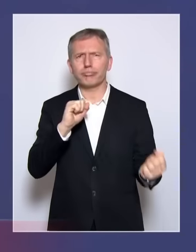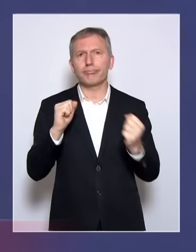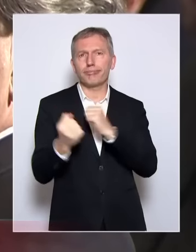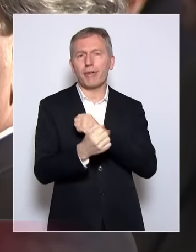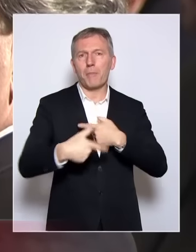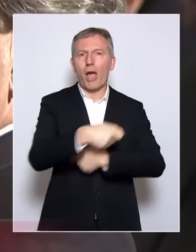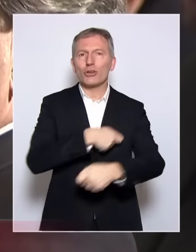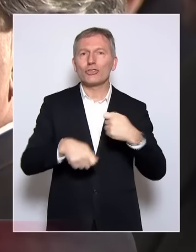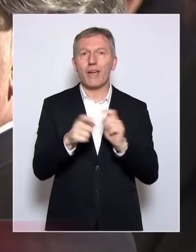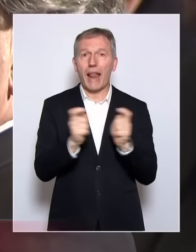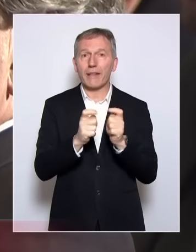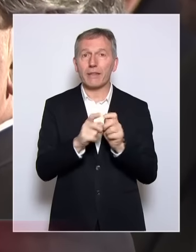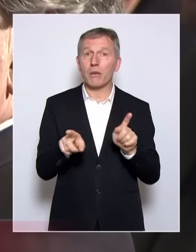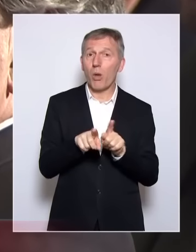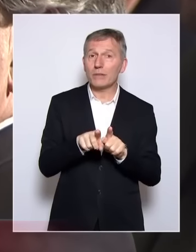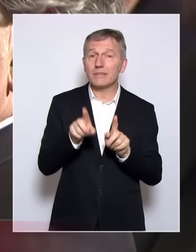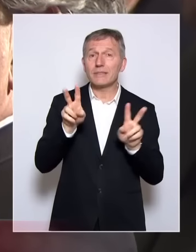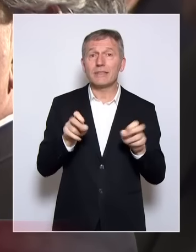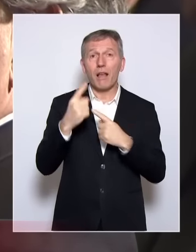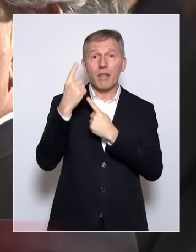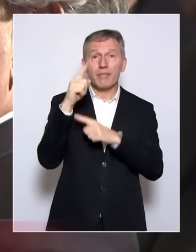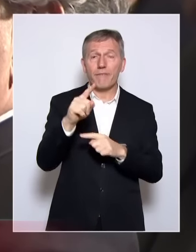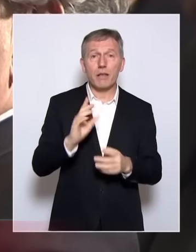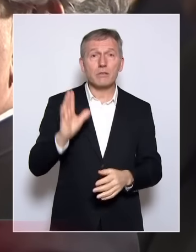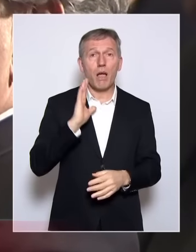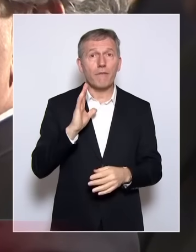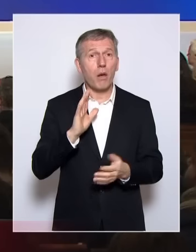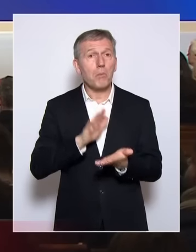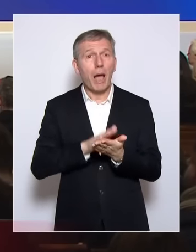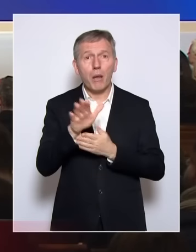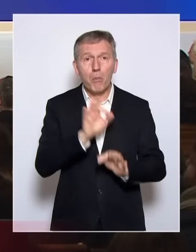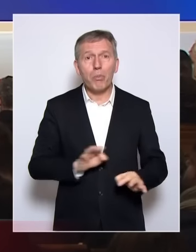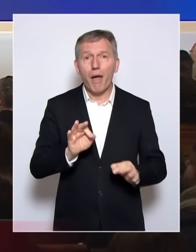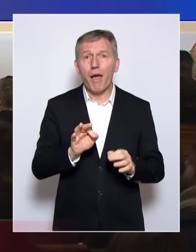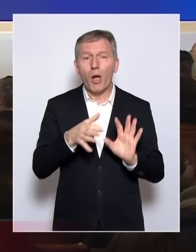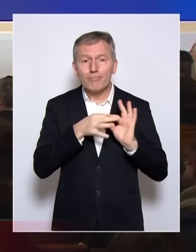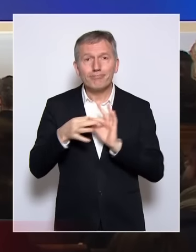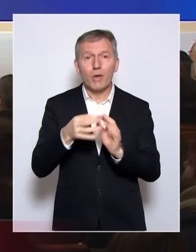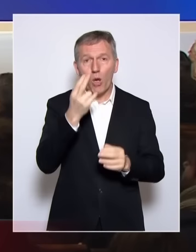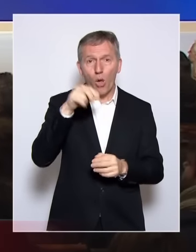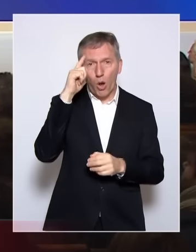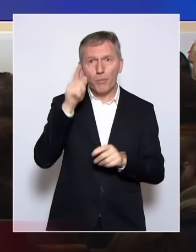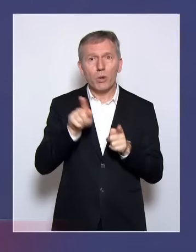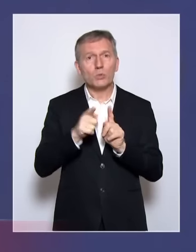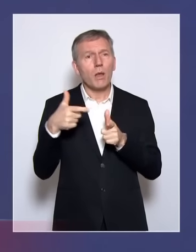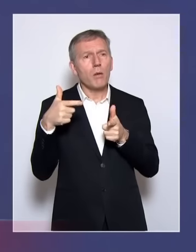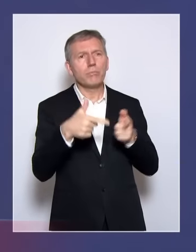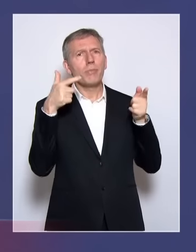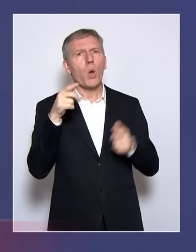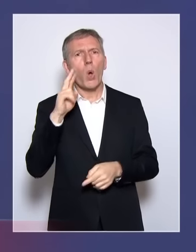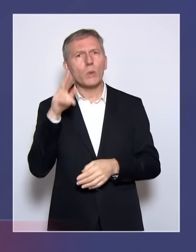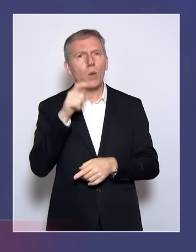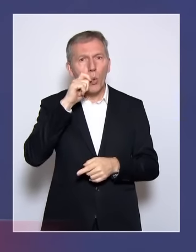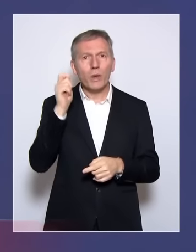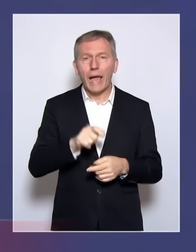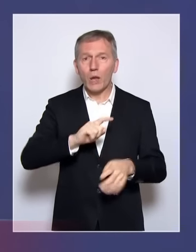? Et la défense ? Qui aurait parié sur l'unité européenne dès le 1er jour de l'agression russe en Ukraine et sur un